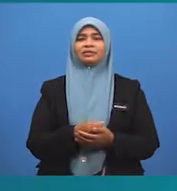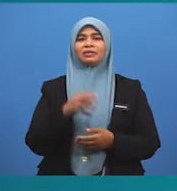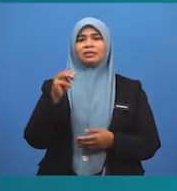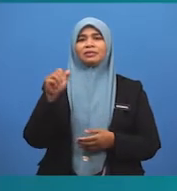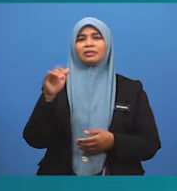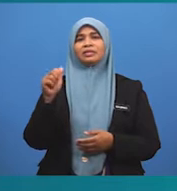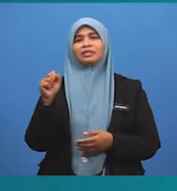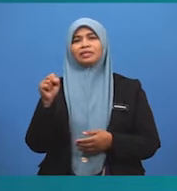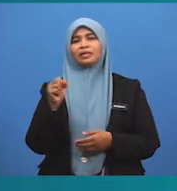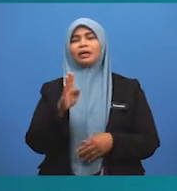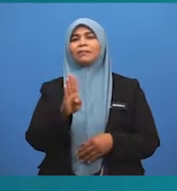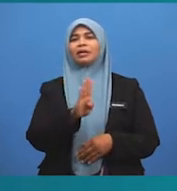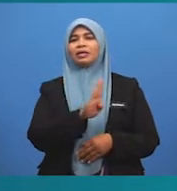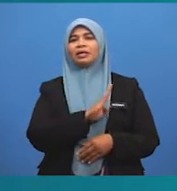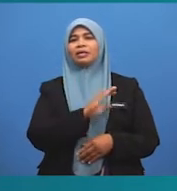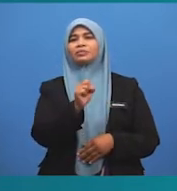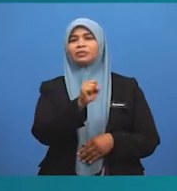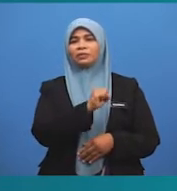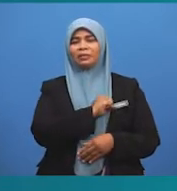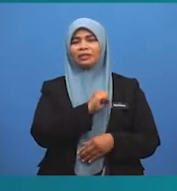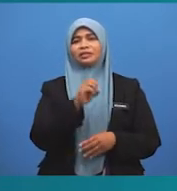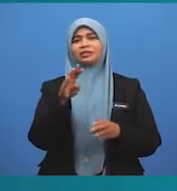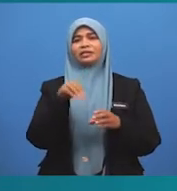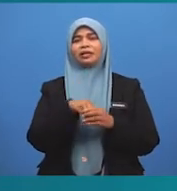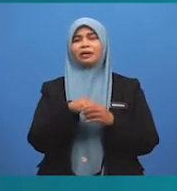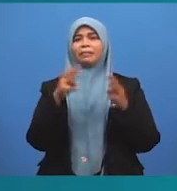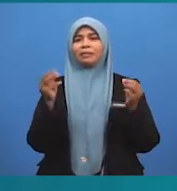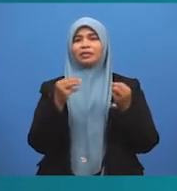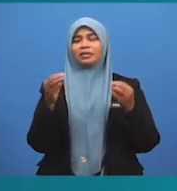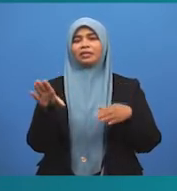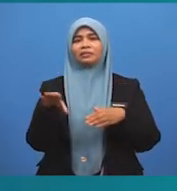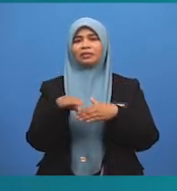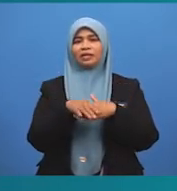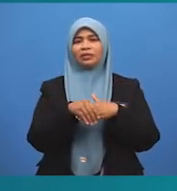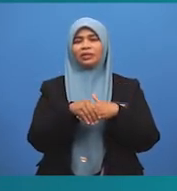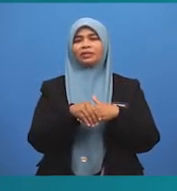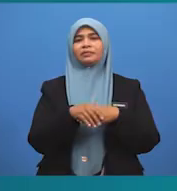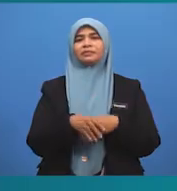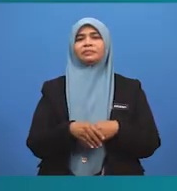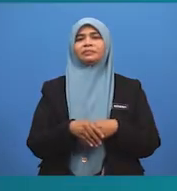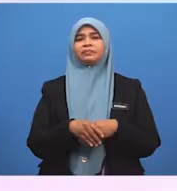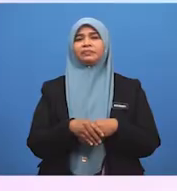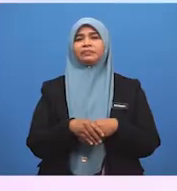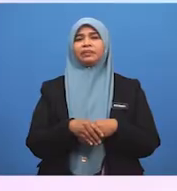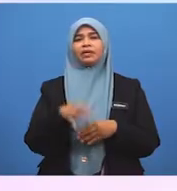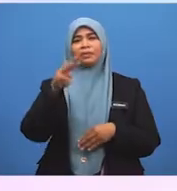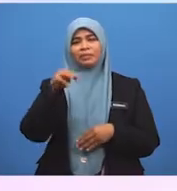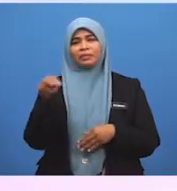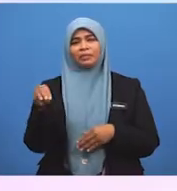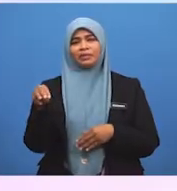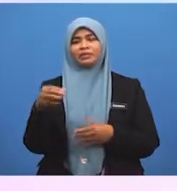Melissa beradab sopan dalam majlis perkahwinan.